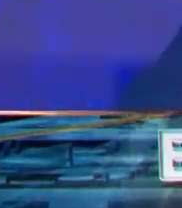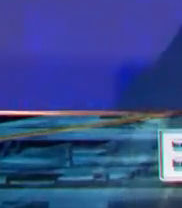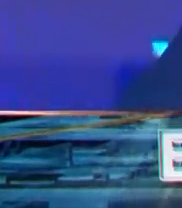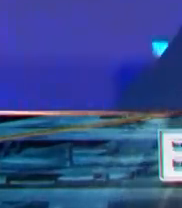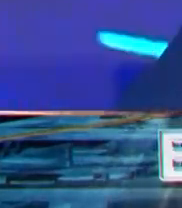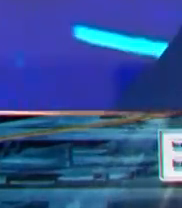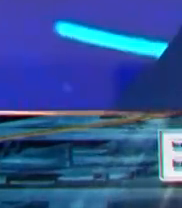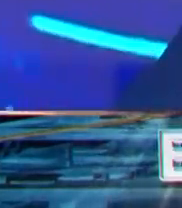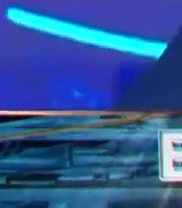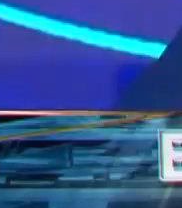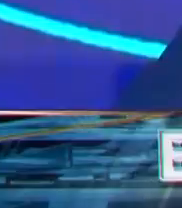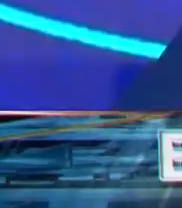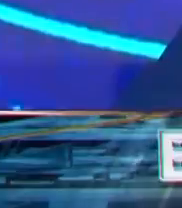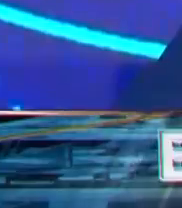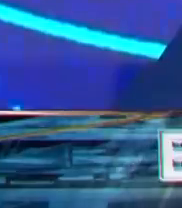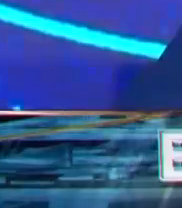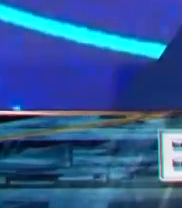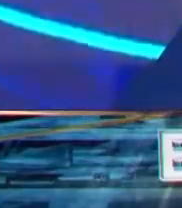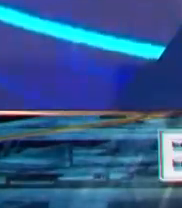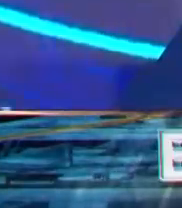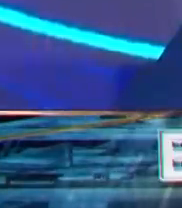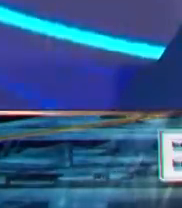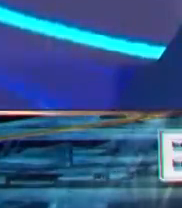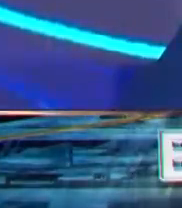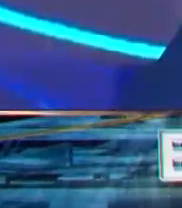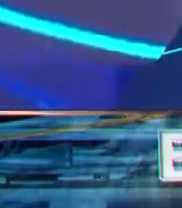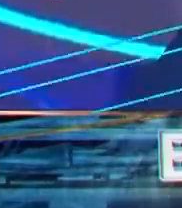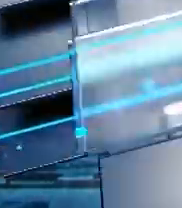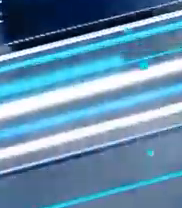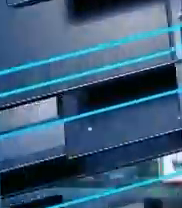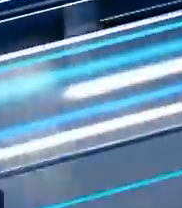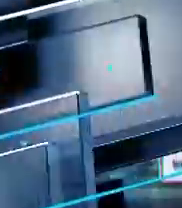бұйрықпен кірісін жоғалтқанын растайтын құжатын тапсыруы тиіс.